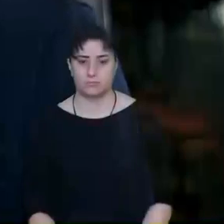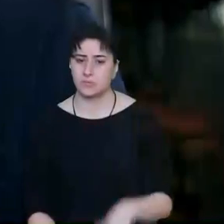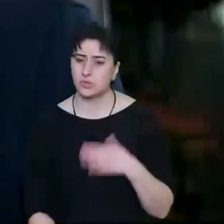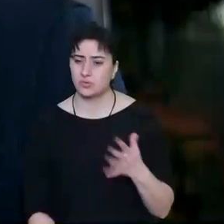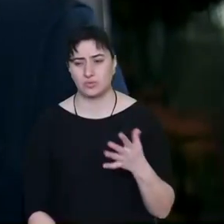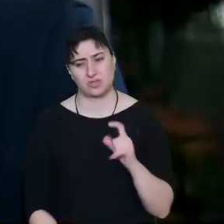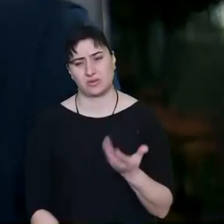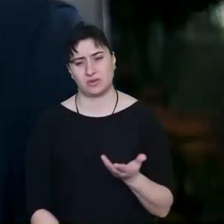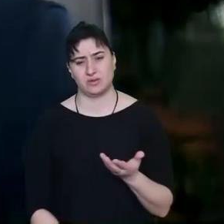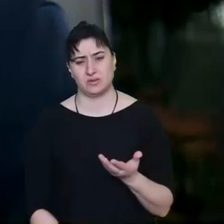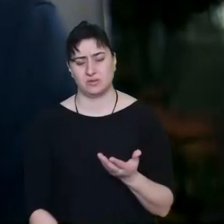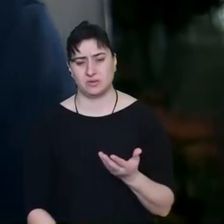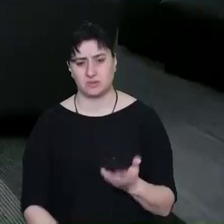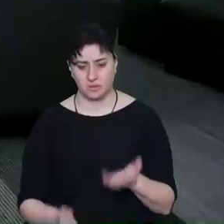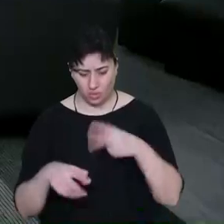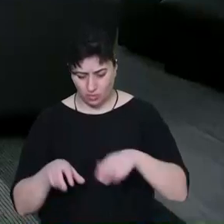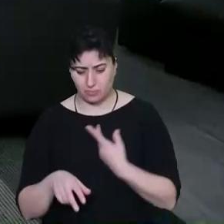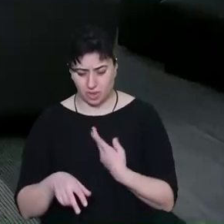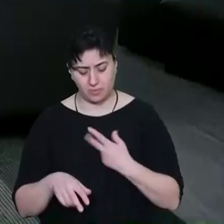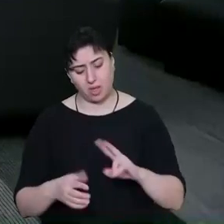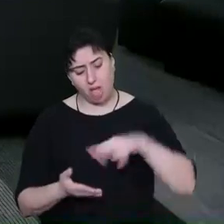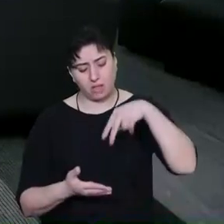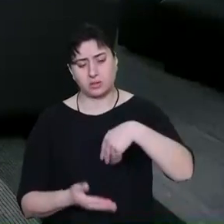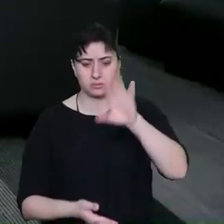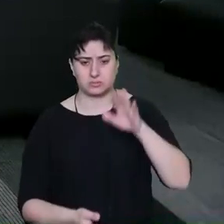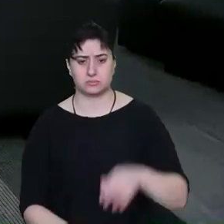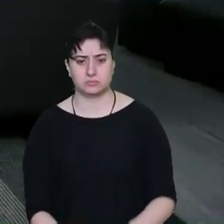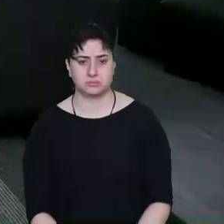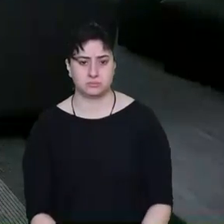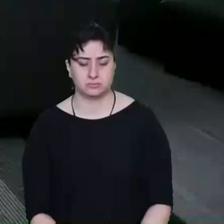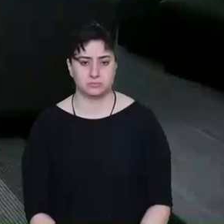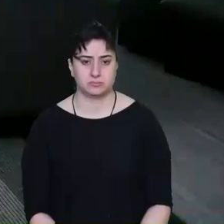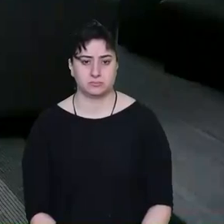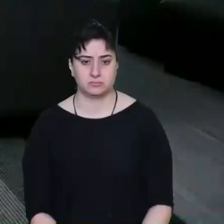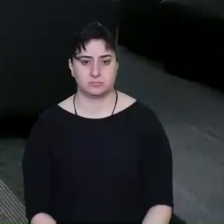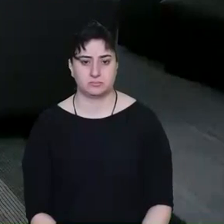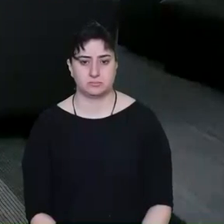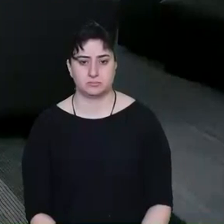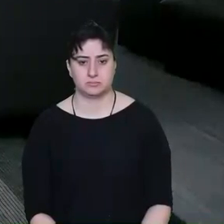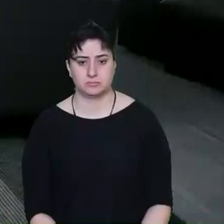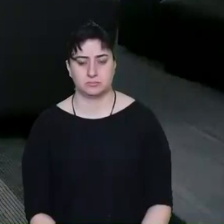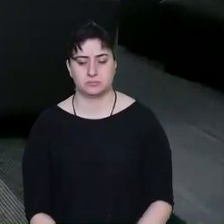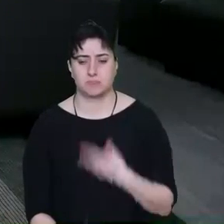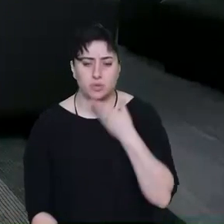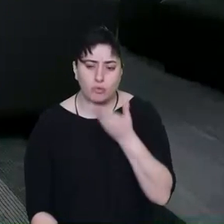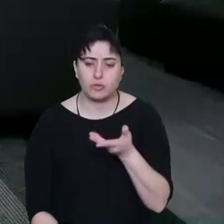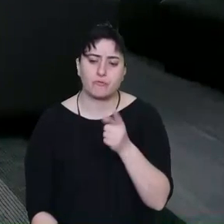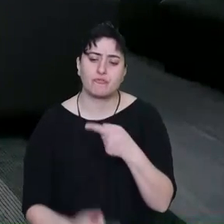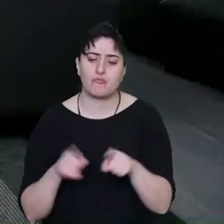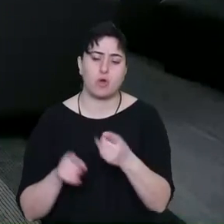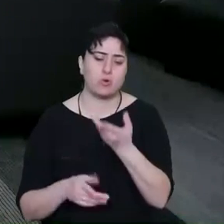Yerinden kalk Cavidan. Koltuğundan kalk. Kalk yerinden. Allah Allah. Ben ne diyorum, sen ne diyorsun